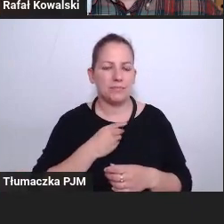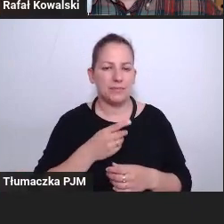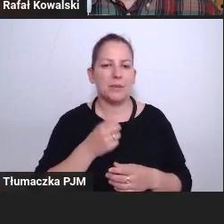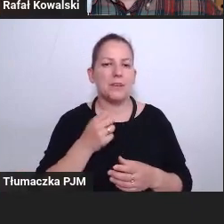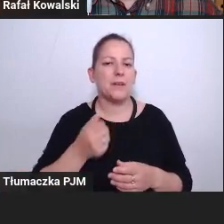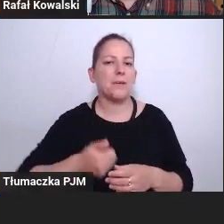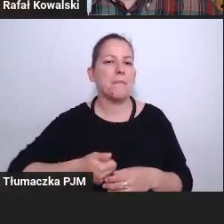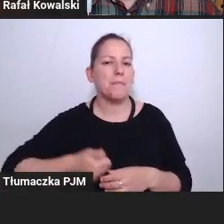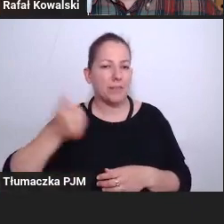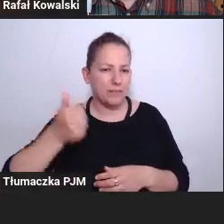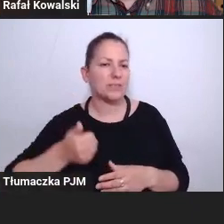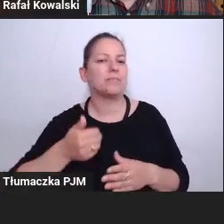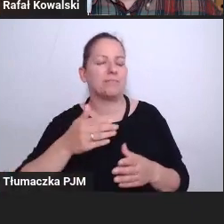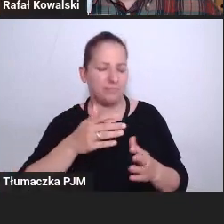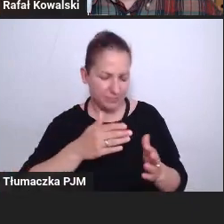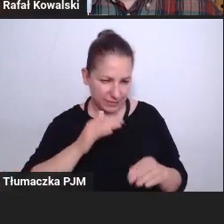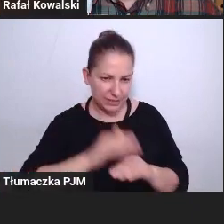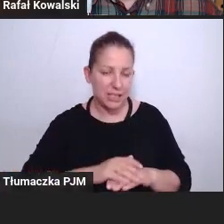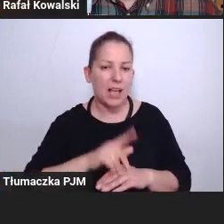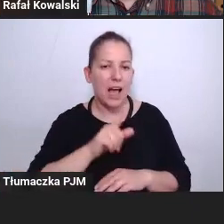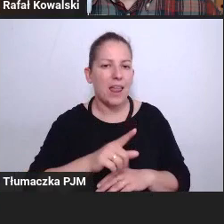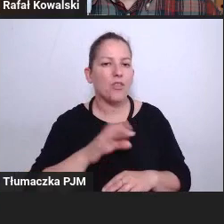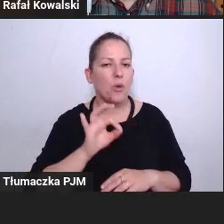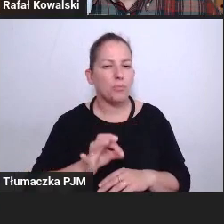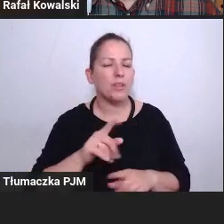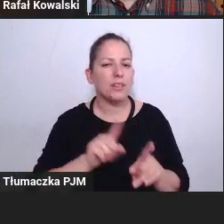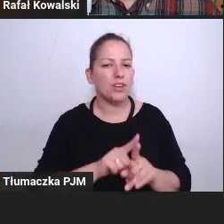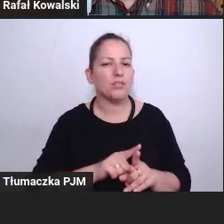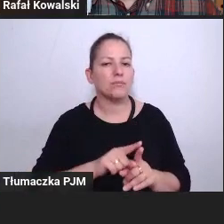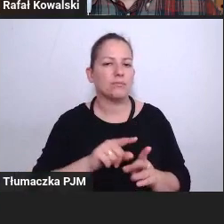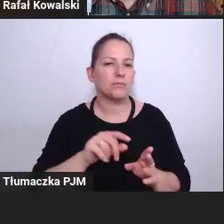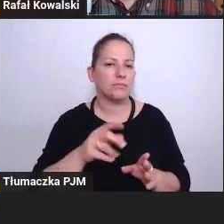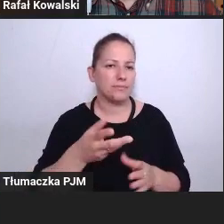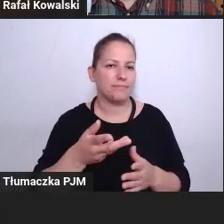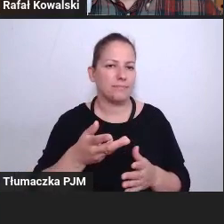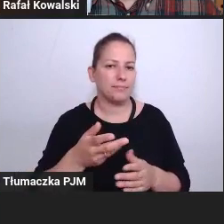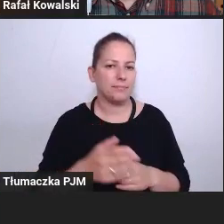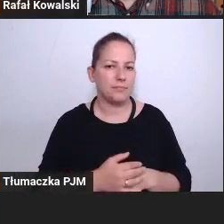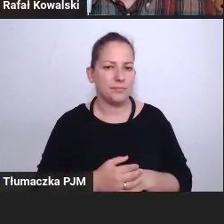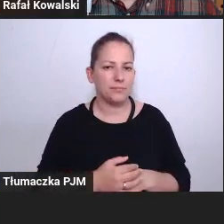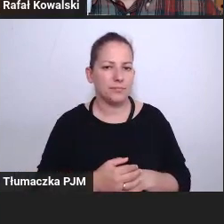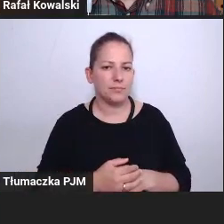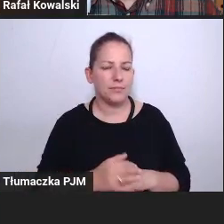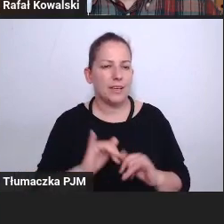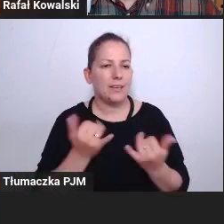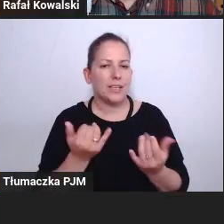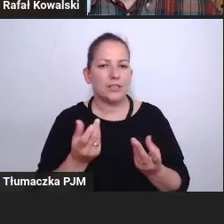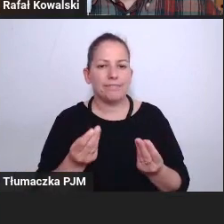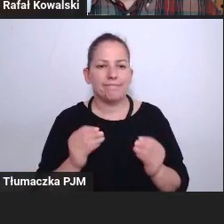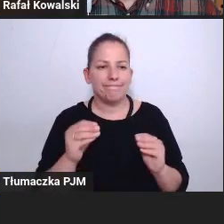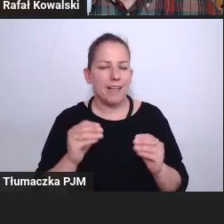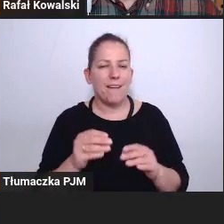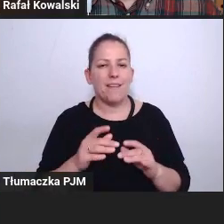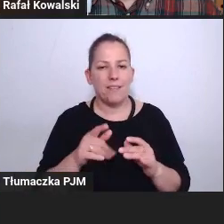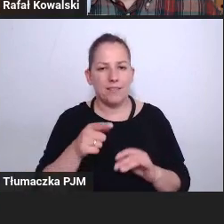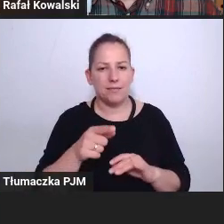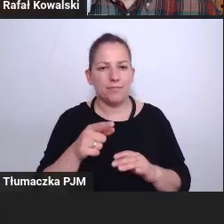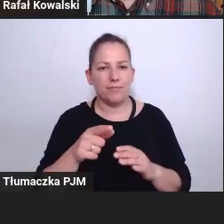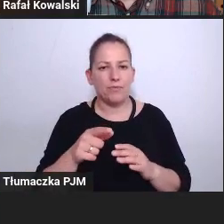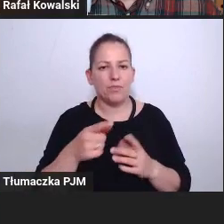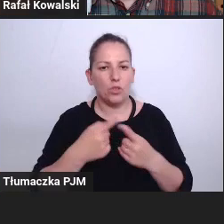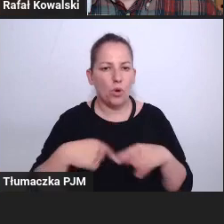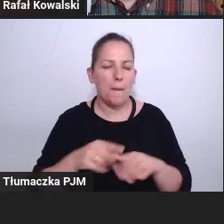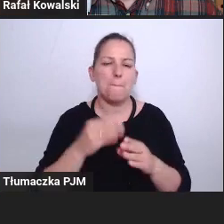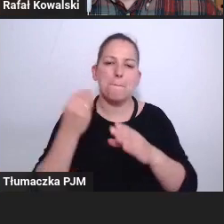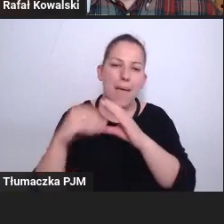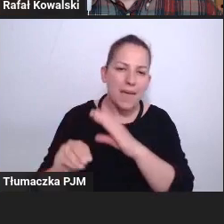pracodawca wyraża na to zgodę, jednak dobrze by było, żeby tutaj no w jakiejś formie to zostało dokonane, czy mail,